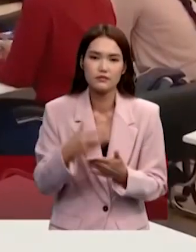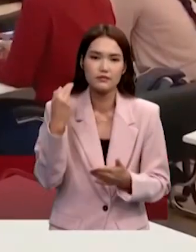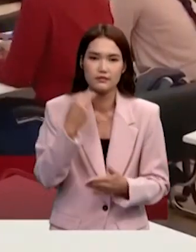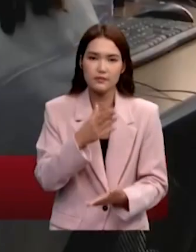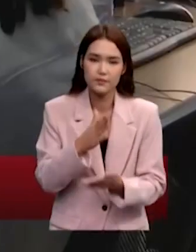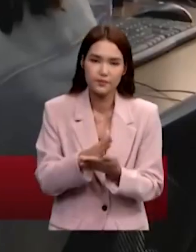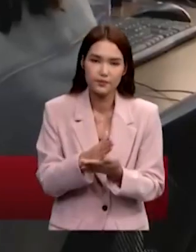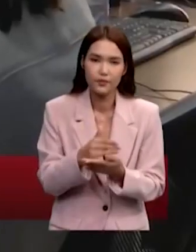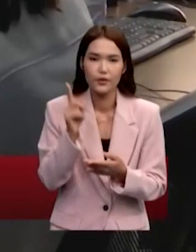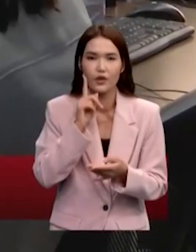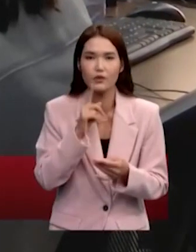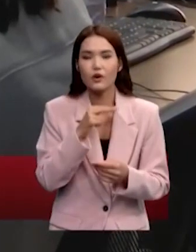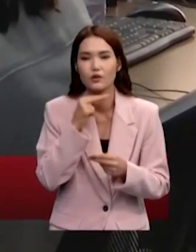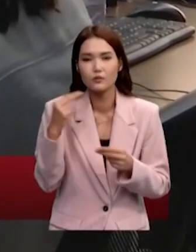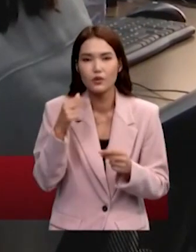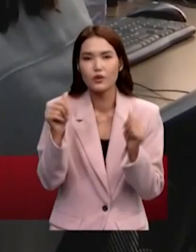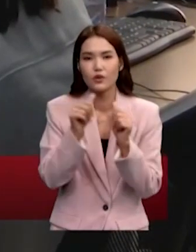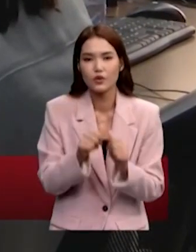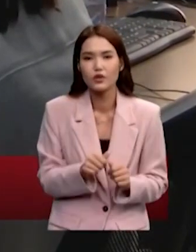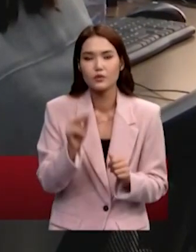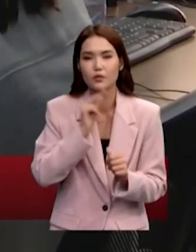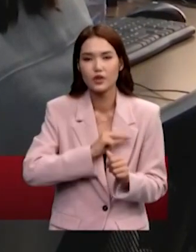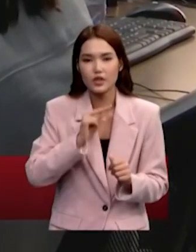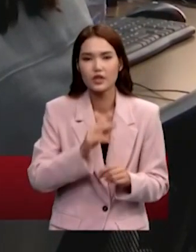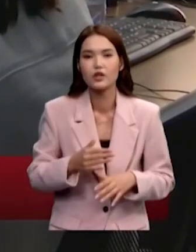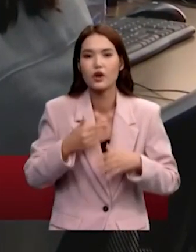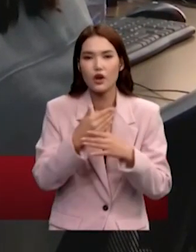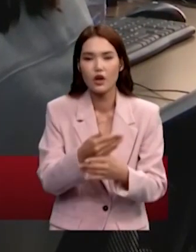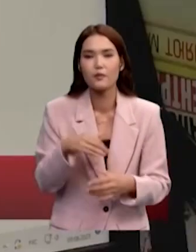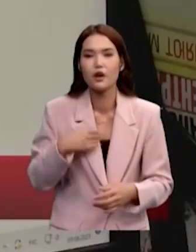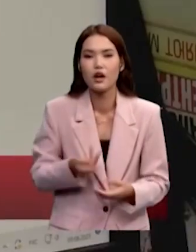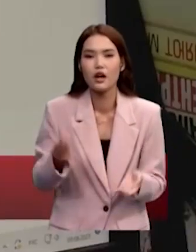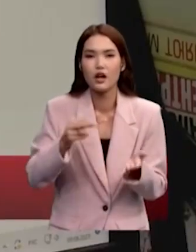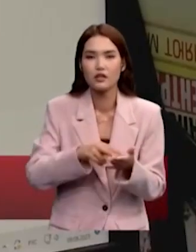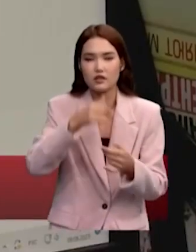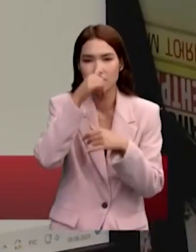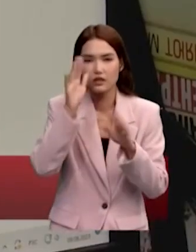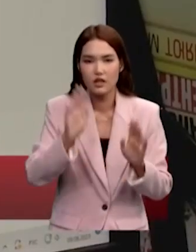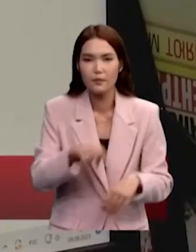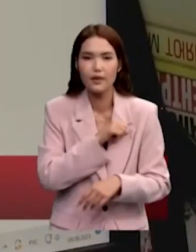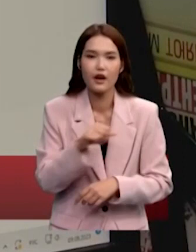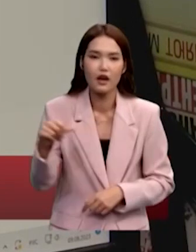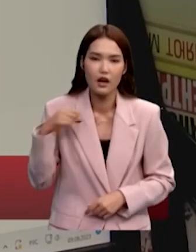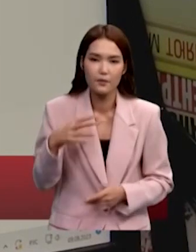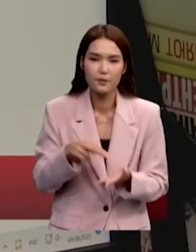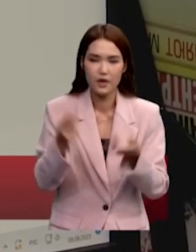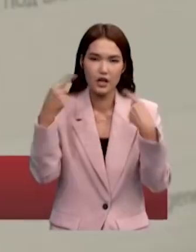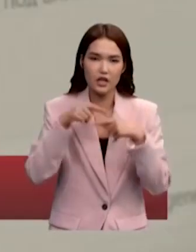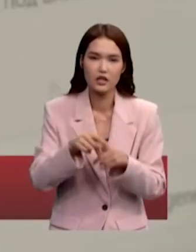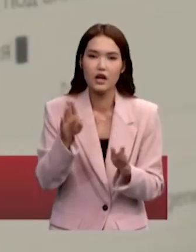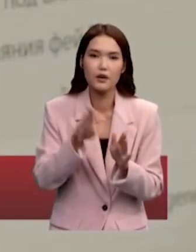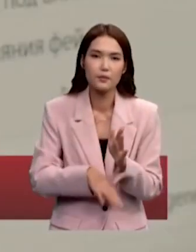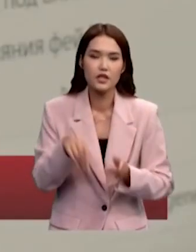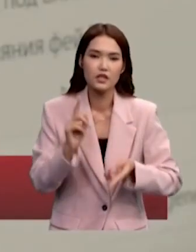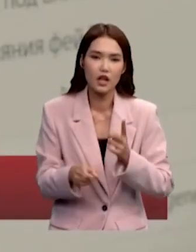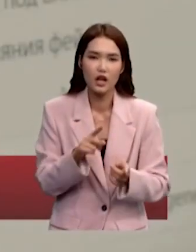Однако с появлением чата GPT выявить, проделана ли работа студентом самостоятельно, стало практически невозможно. Новая технология без труда генерирует